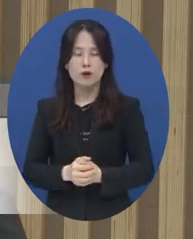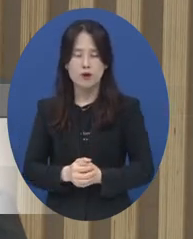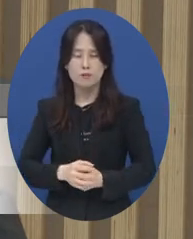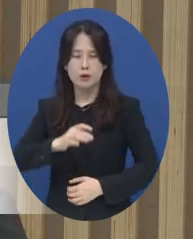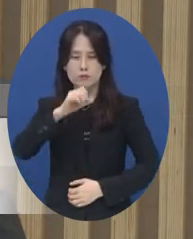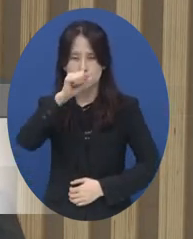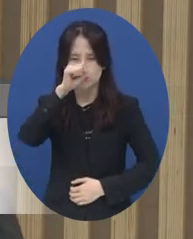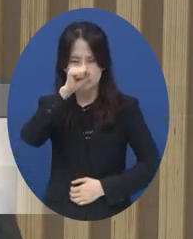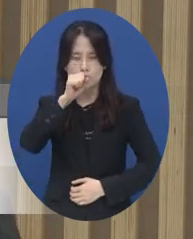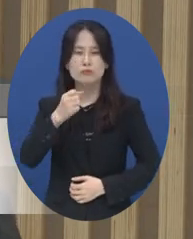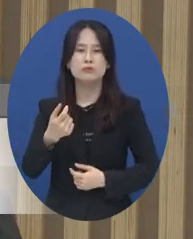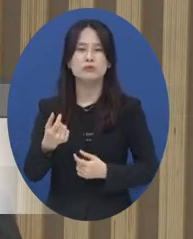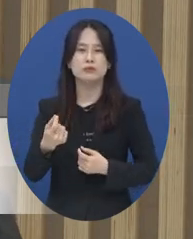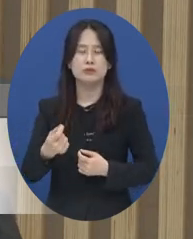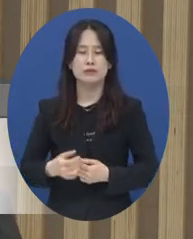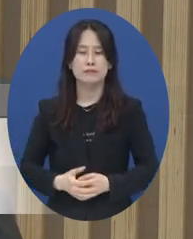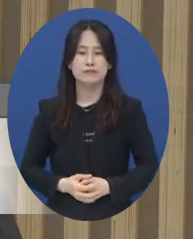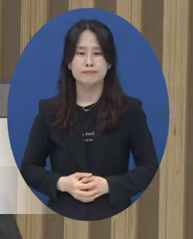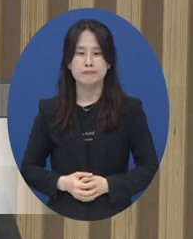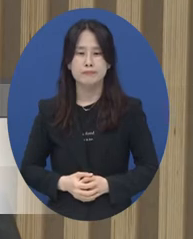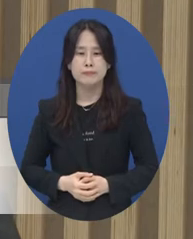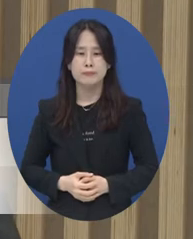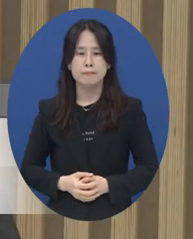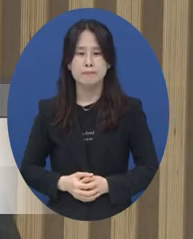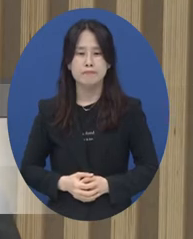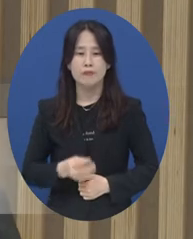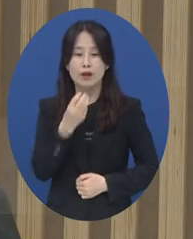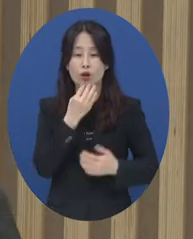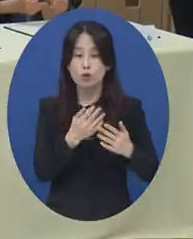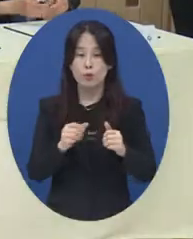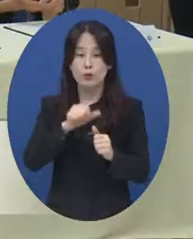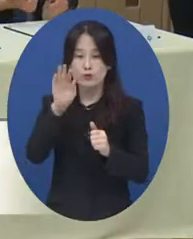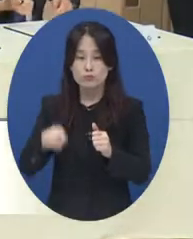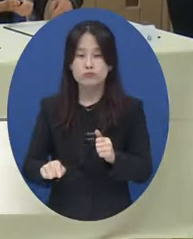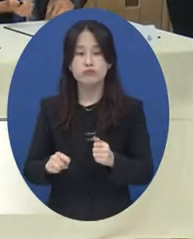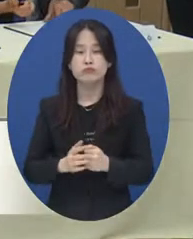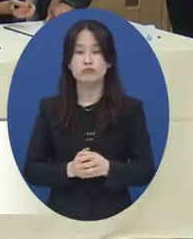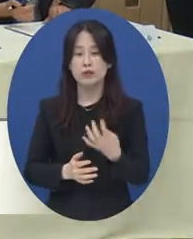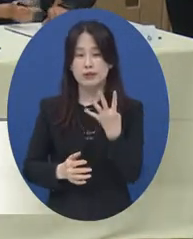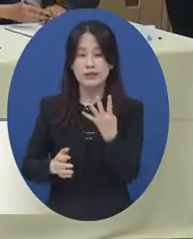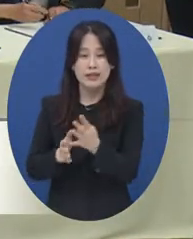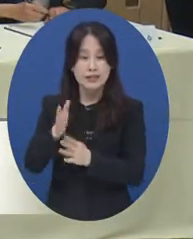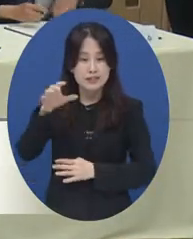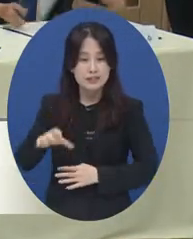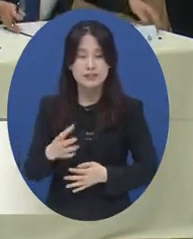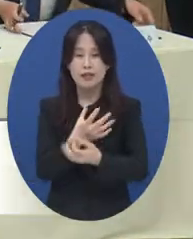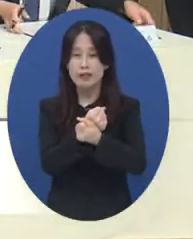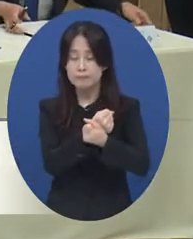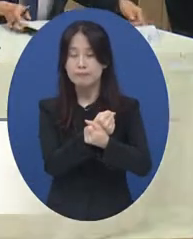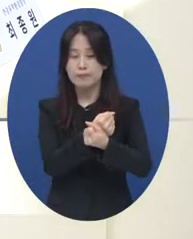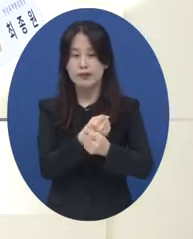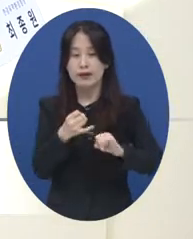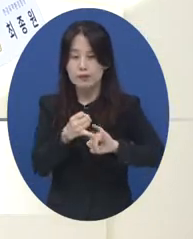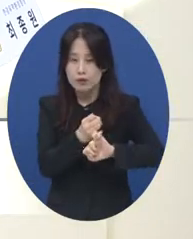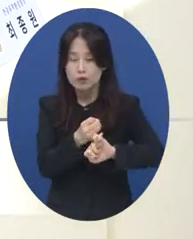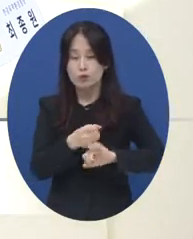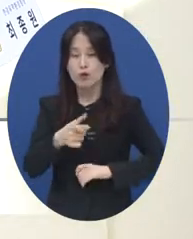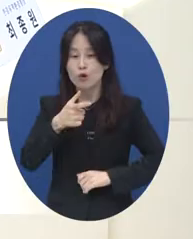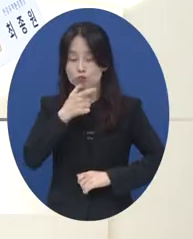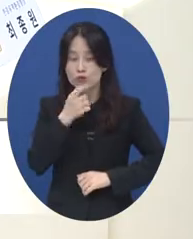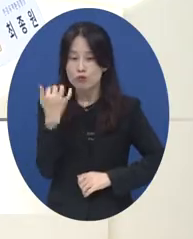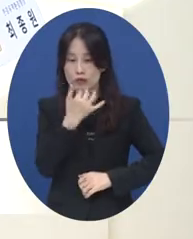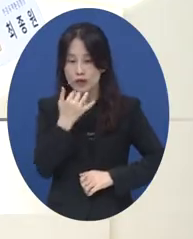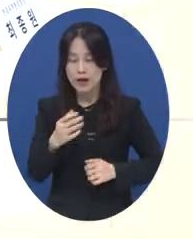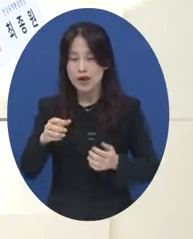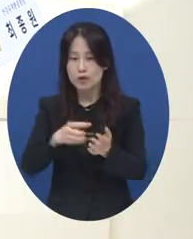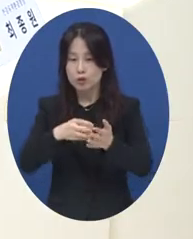아마 자원으로서의 가치는 비교할 바가 없을 겁니다. 경기도와 환경부 4개 지자체는 협약을 통해